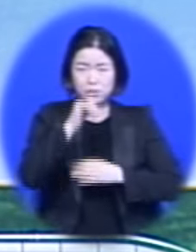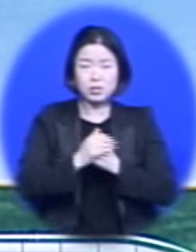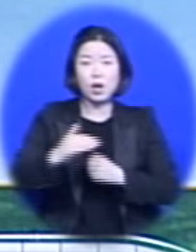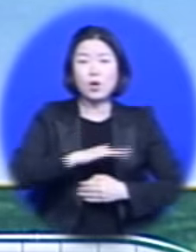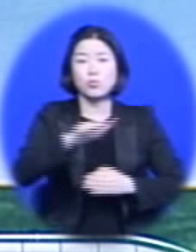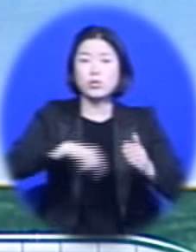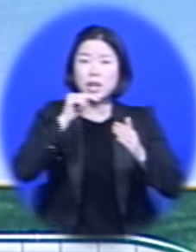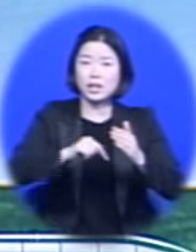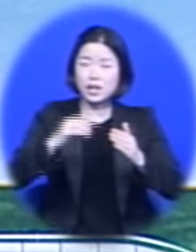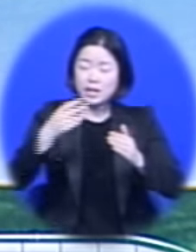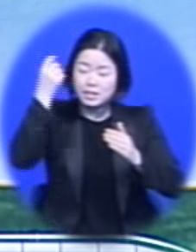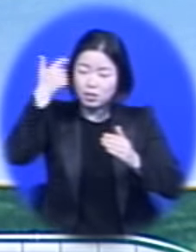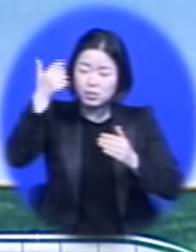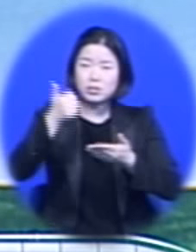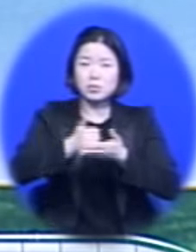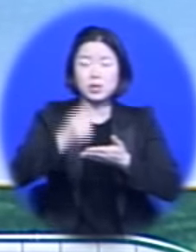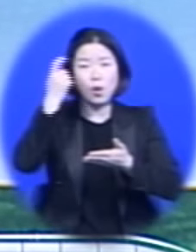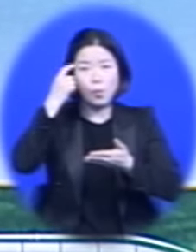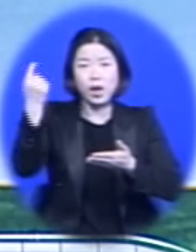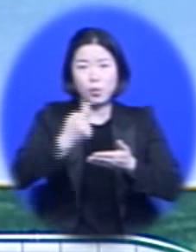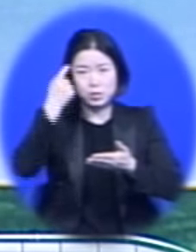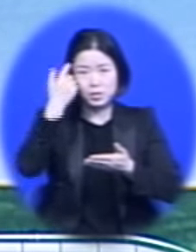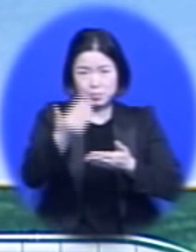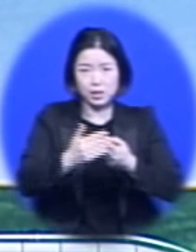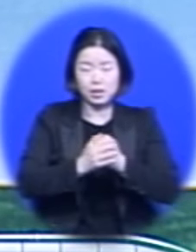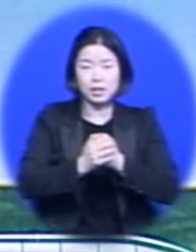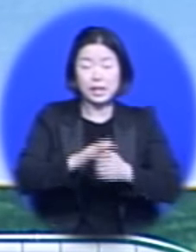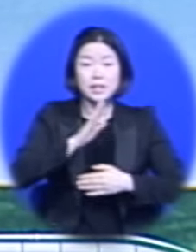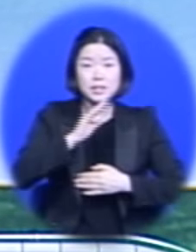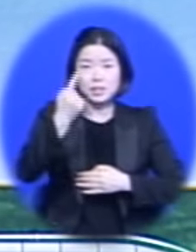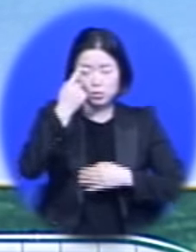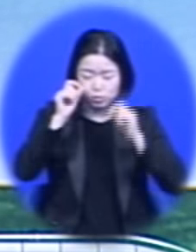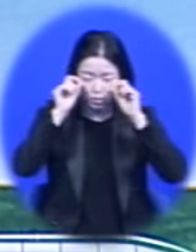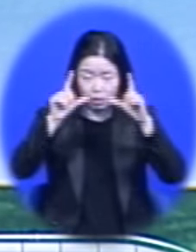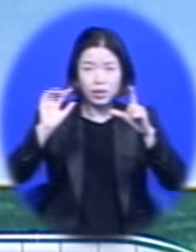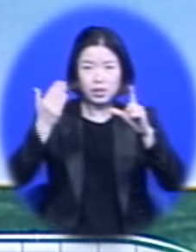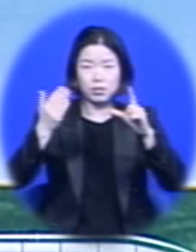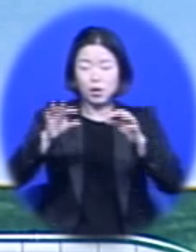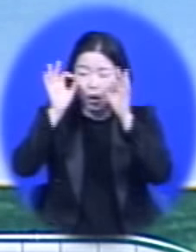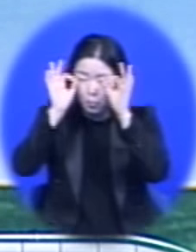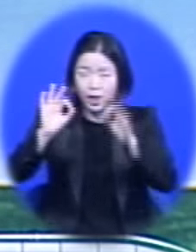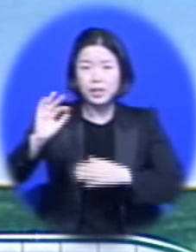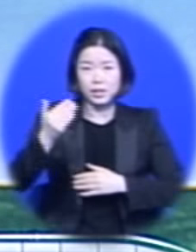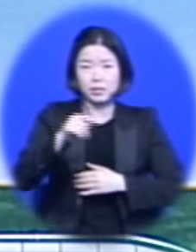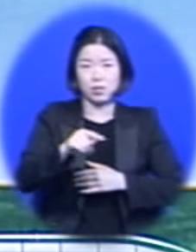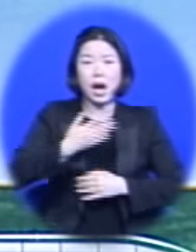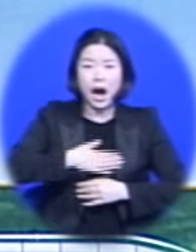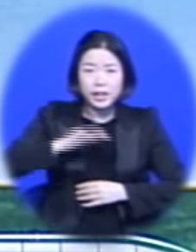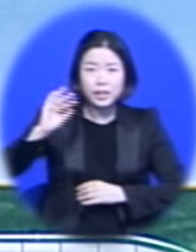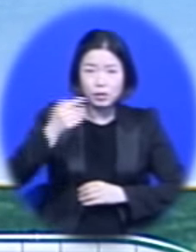안에 성령님께서 왜 오셨겠습니까? 진짜 눈을 떠야 될 것, 정말 보아야 될 것, 정말 알아야 될